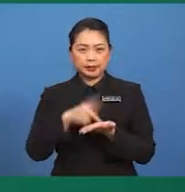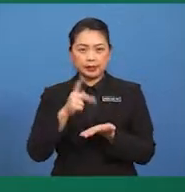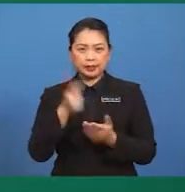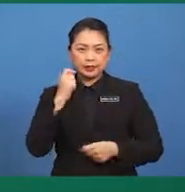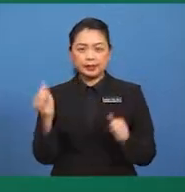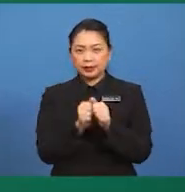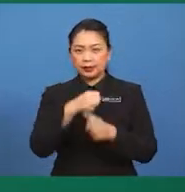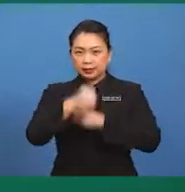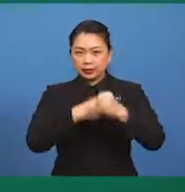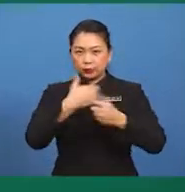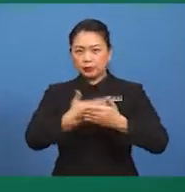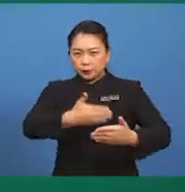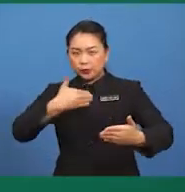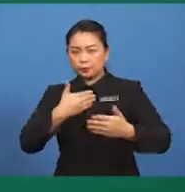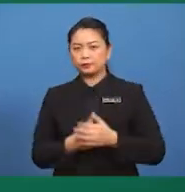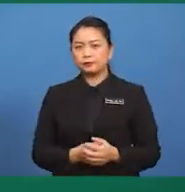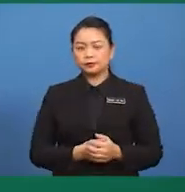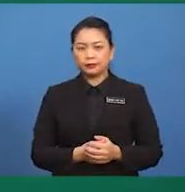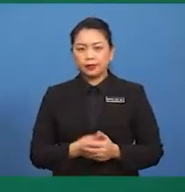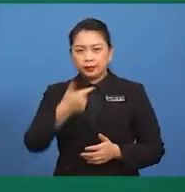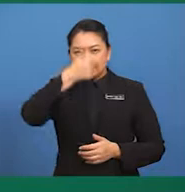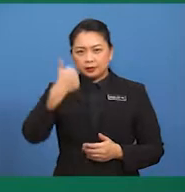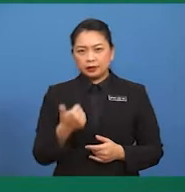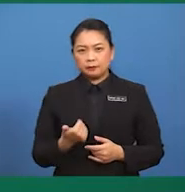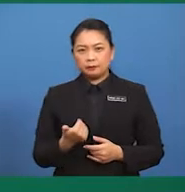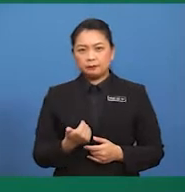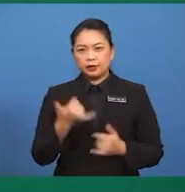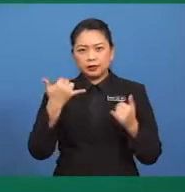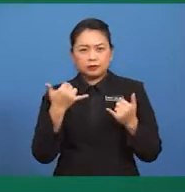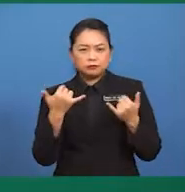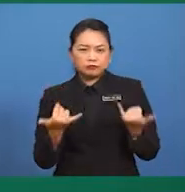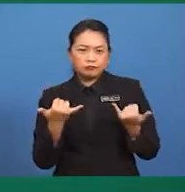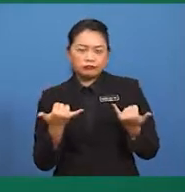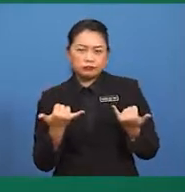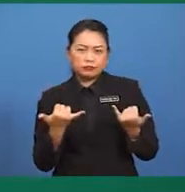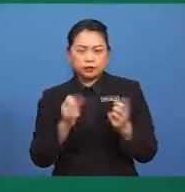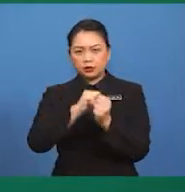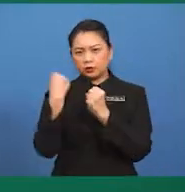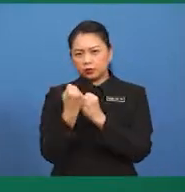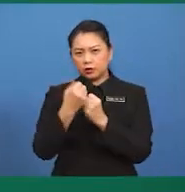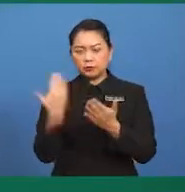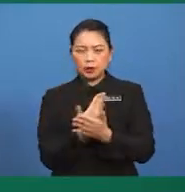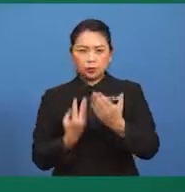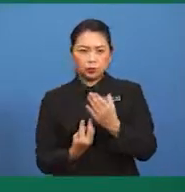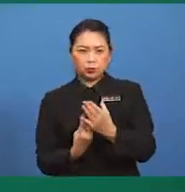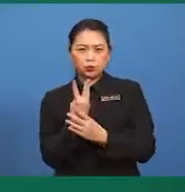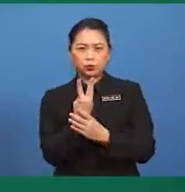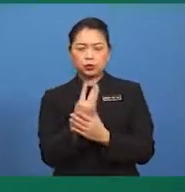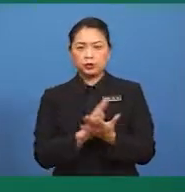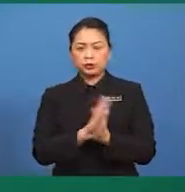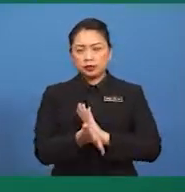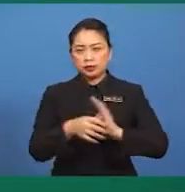tahun sebelumnya. Disebabkan sekarang ini situasi kita adalah baru wujud, jadi